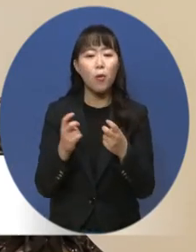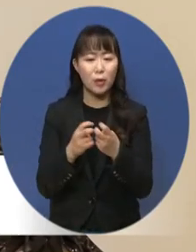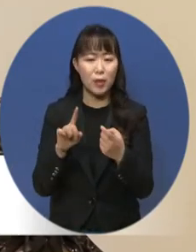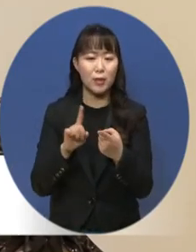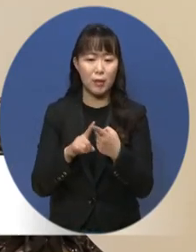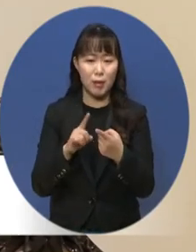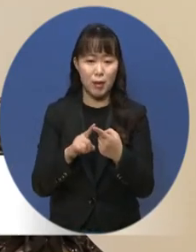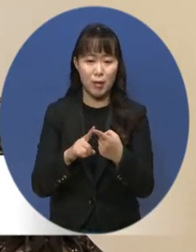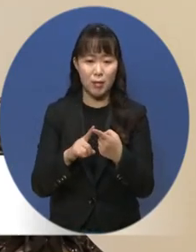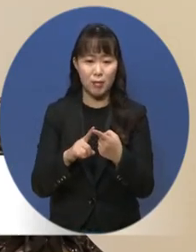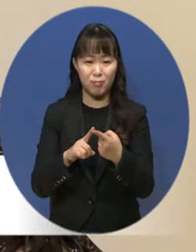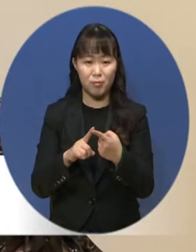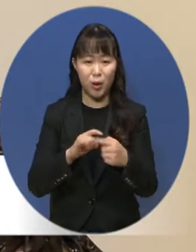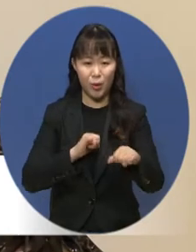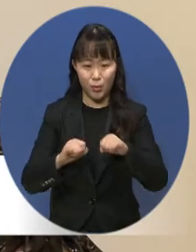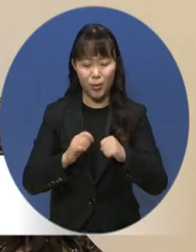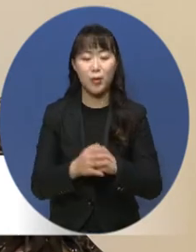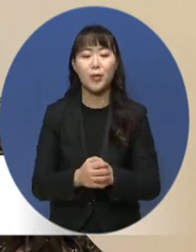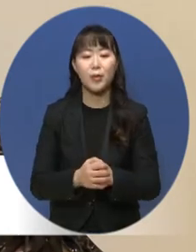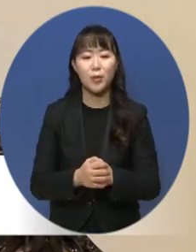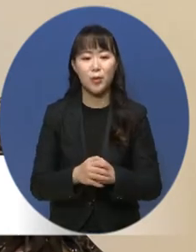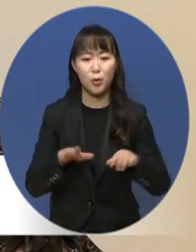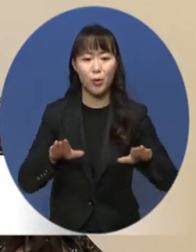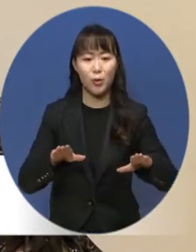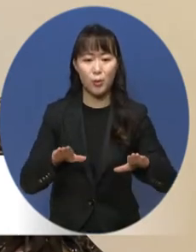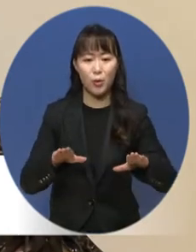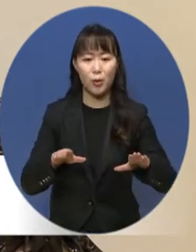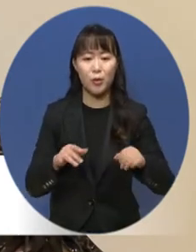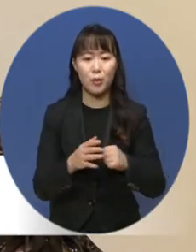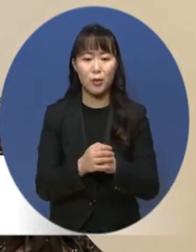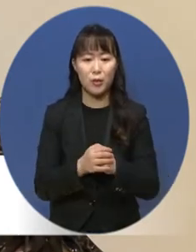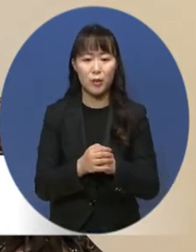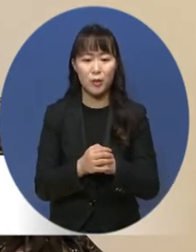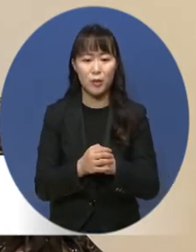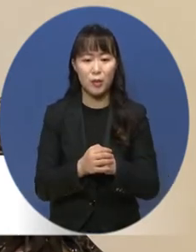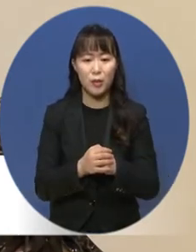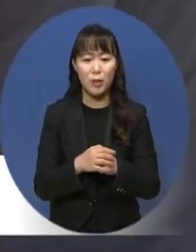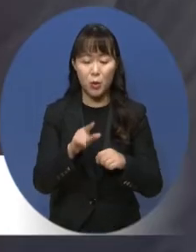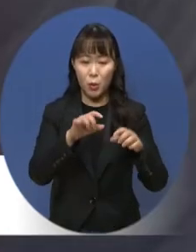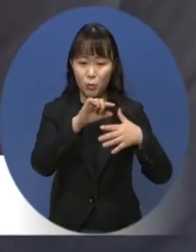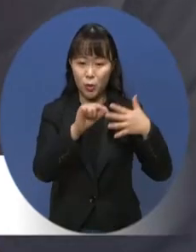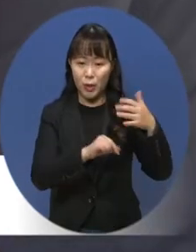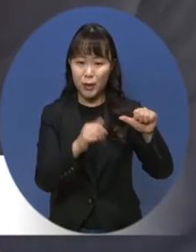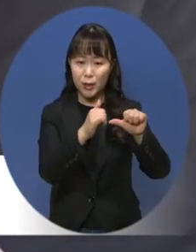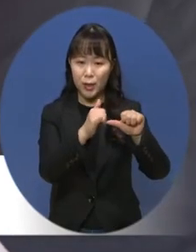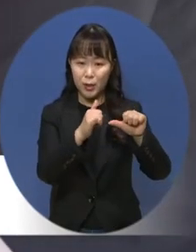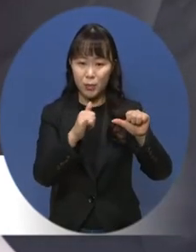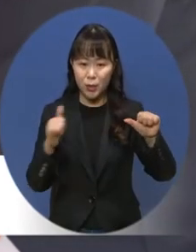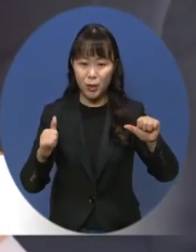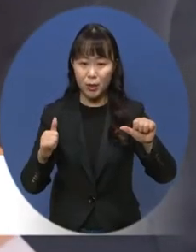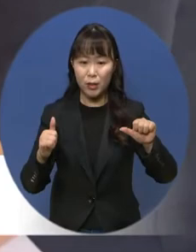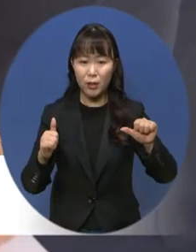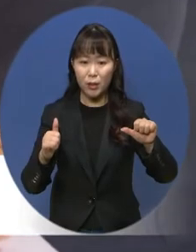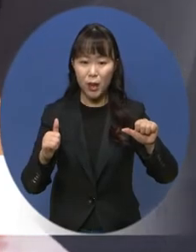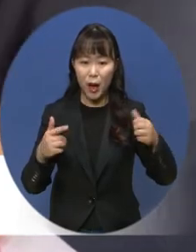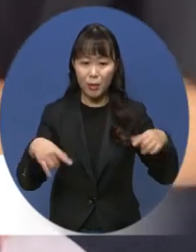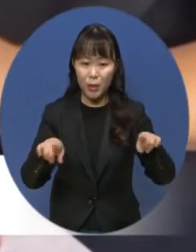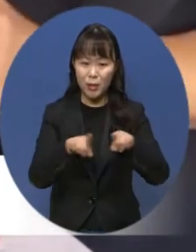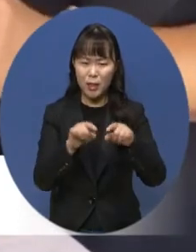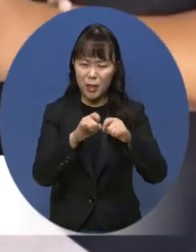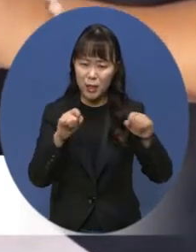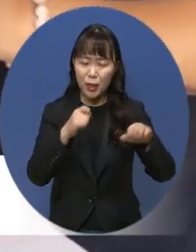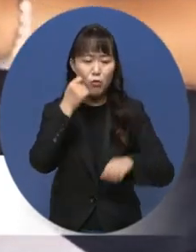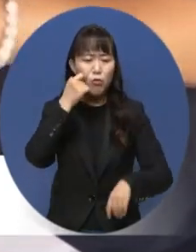작업인 것 같아요 그래서 이번 장안 창정 마덜 레지던시 프로그램에 5분의 작가가 인출해서 길게는